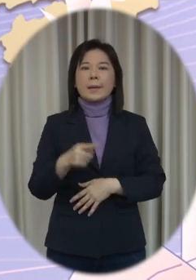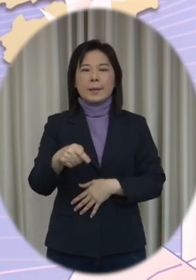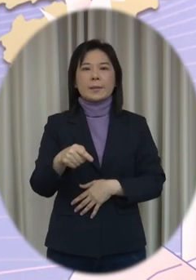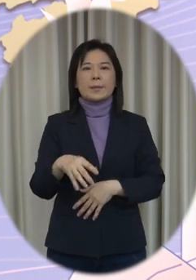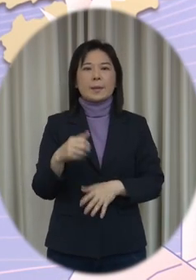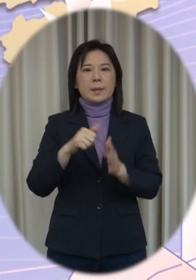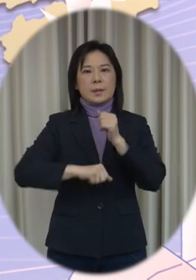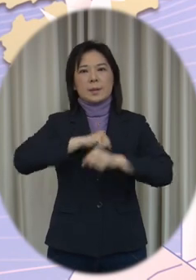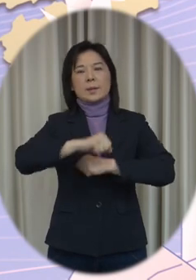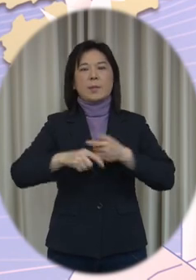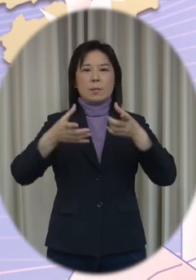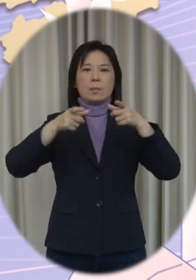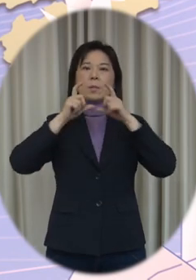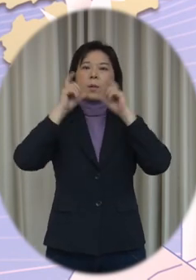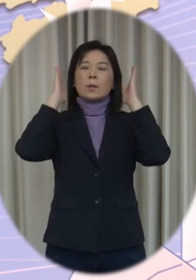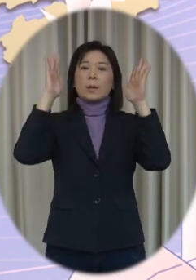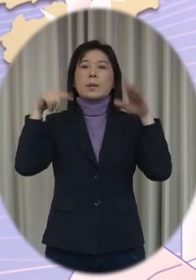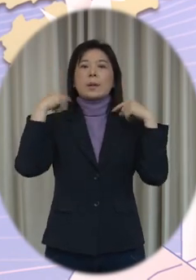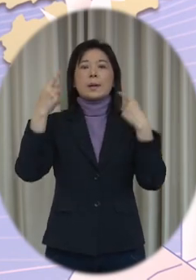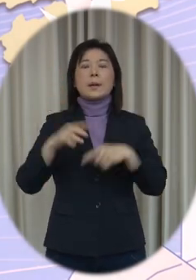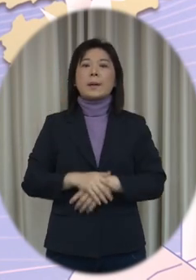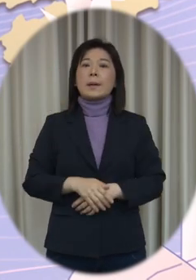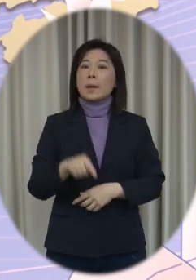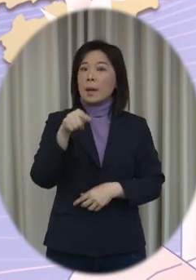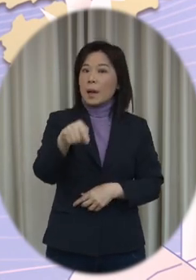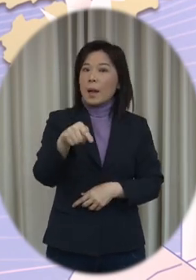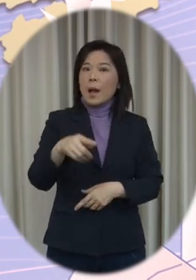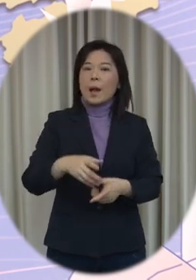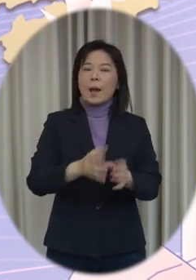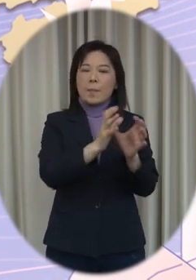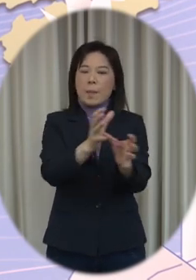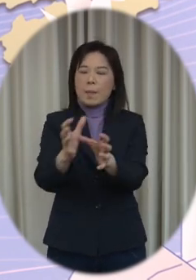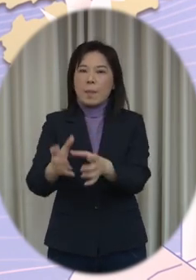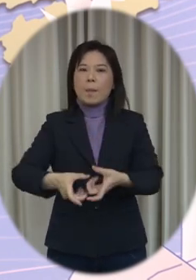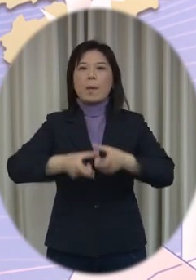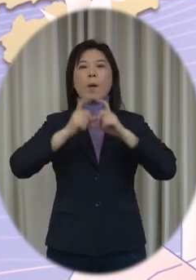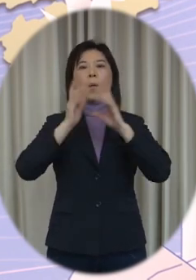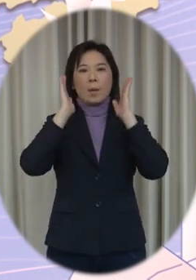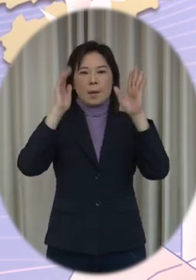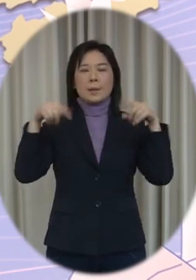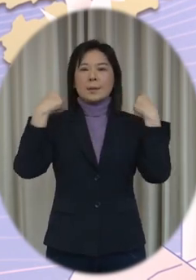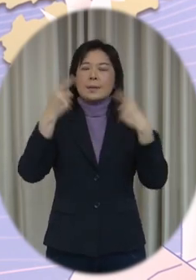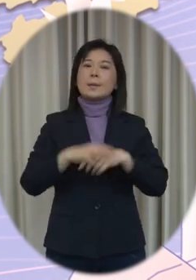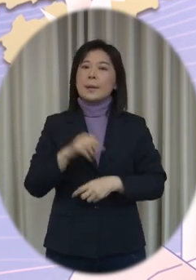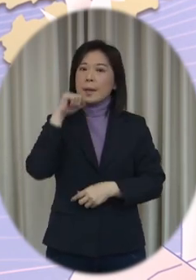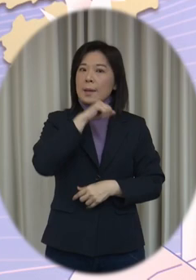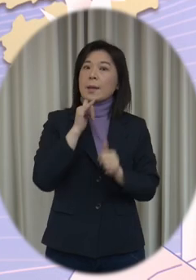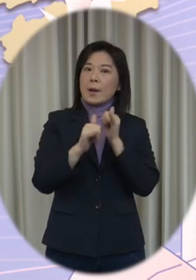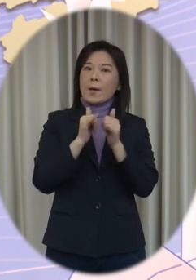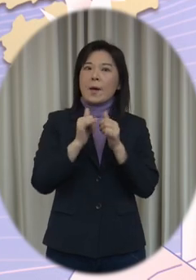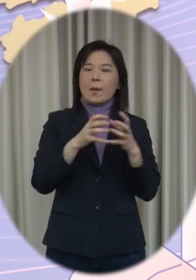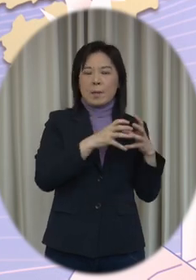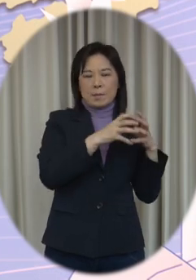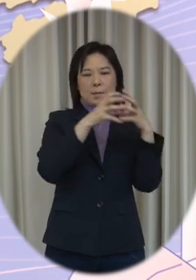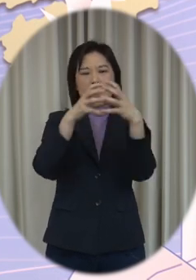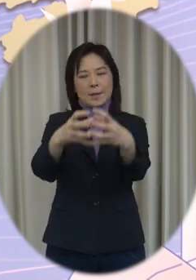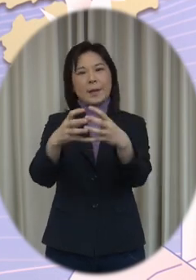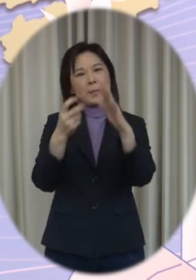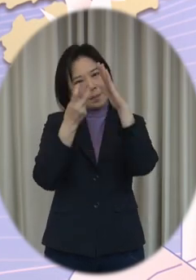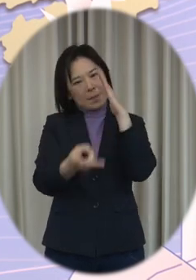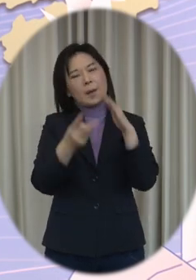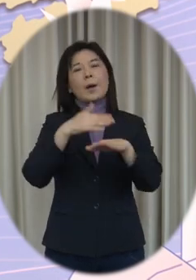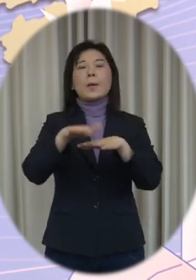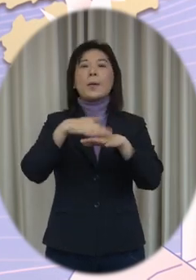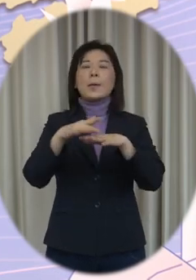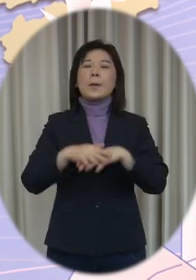活。等灾区复原工作告一段落，我们台湾人民一定会结伴再去造访，